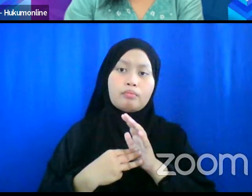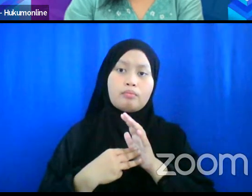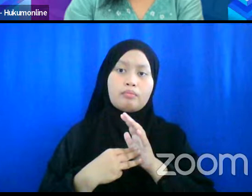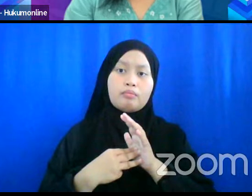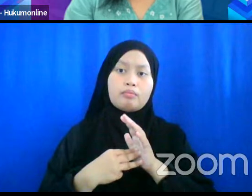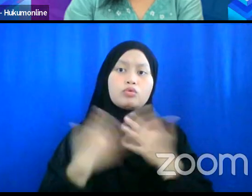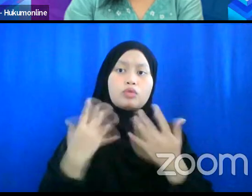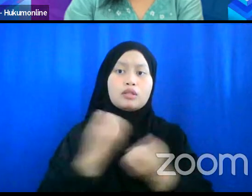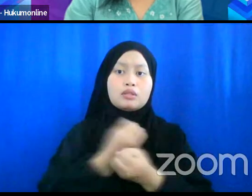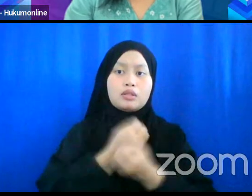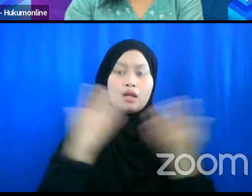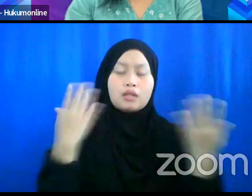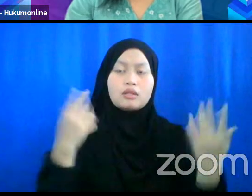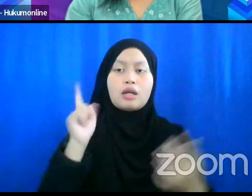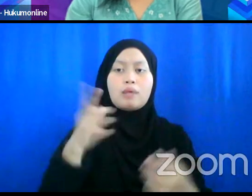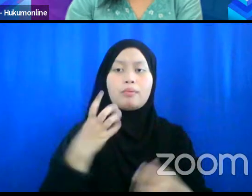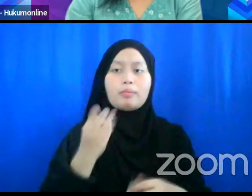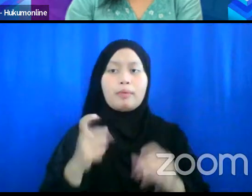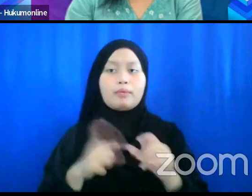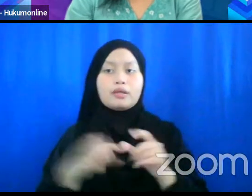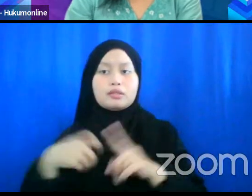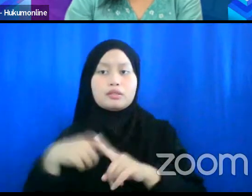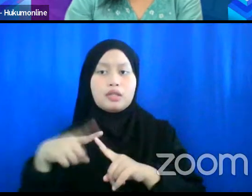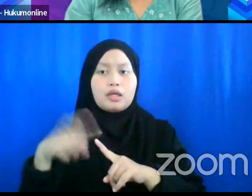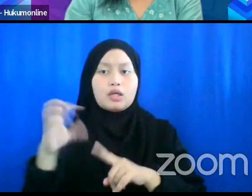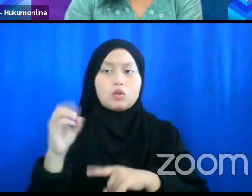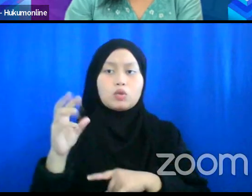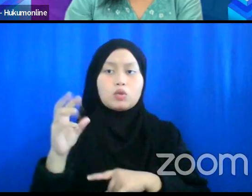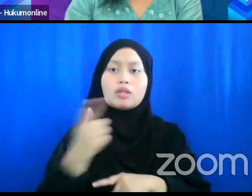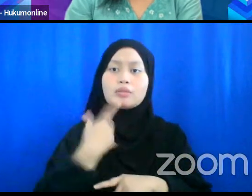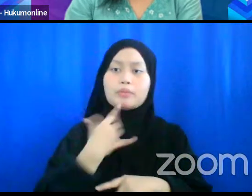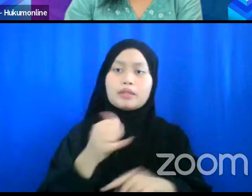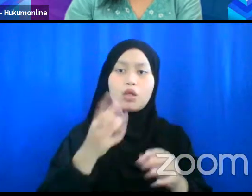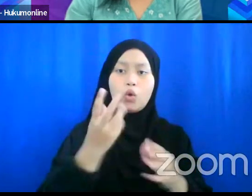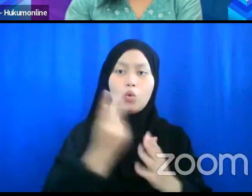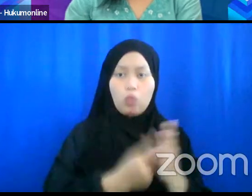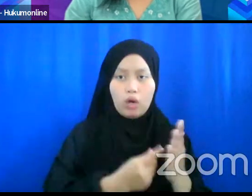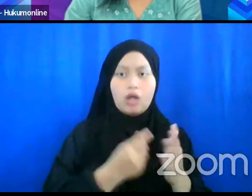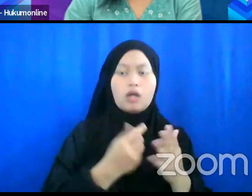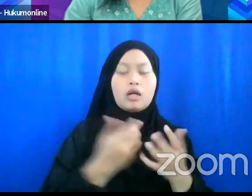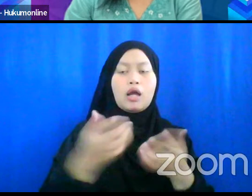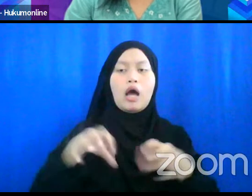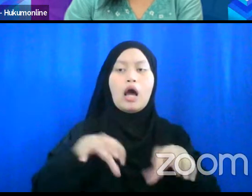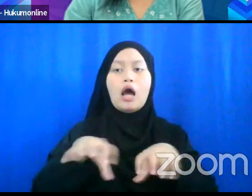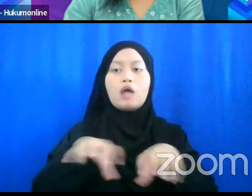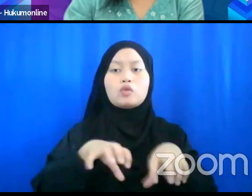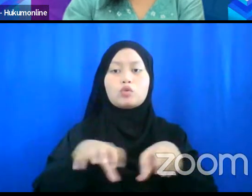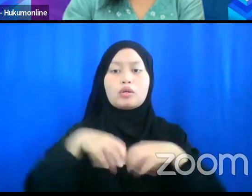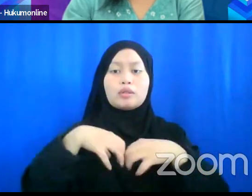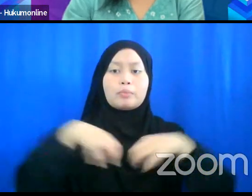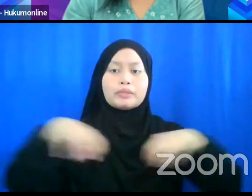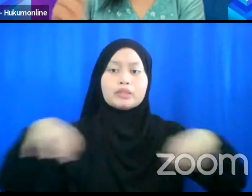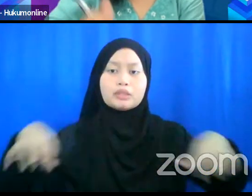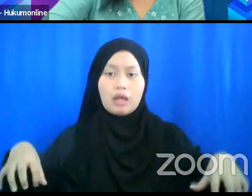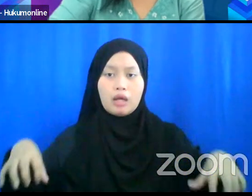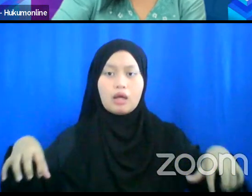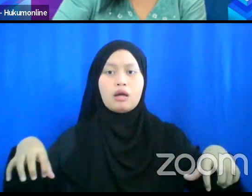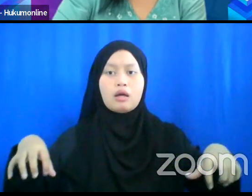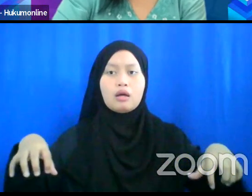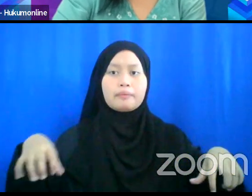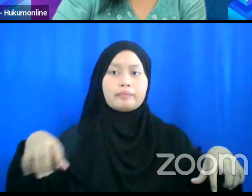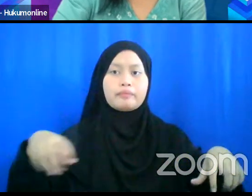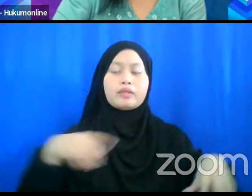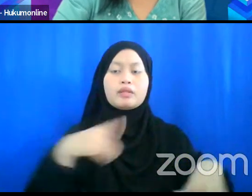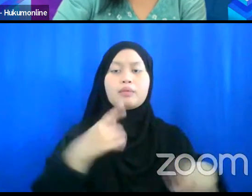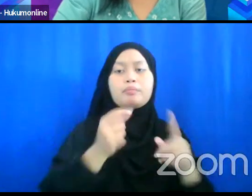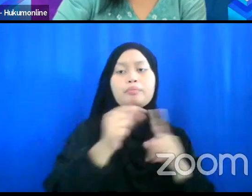localization semoga beberapa sektor seperti keuangan juga yang memang itu diatur secara terpisah gitu dan lebihnya saya rasa juga itu Di